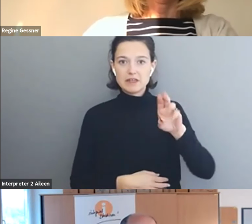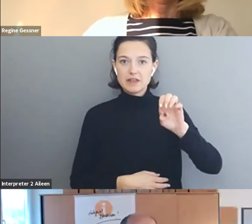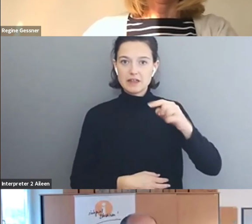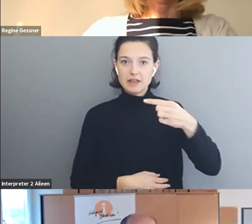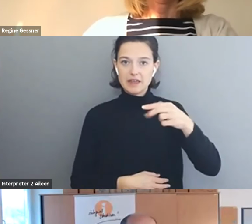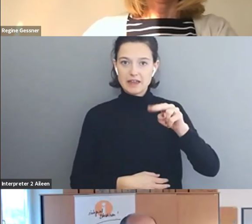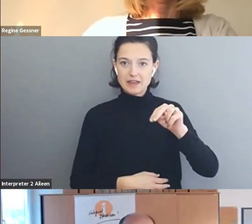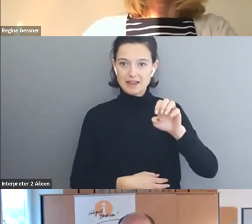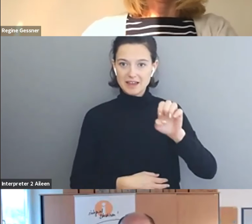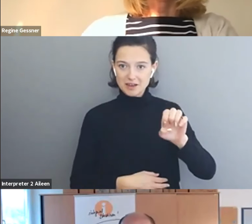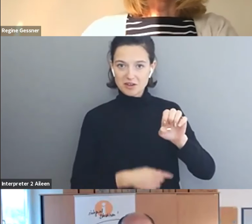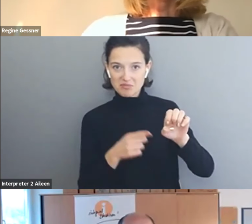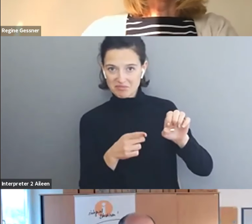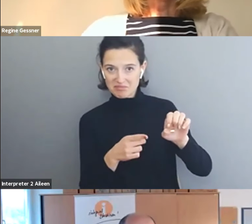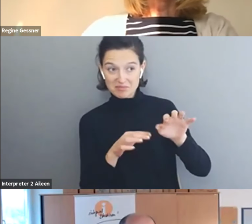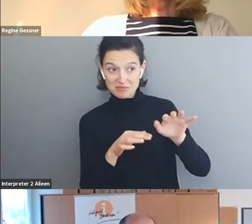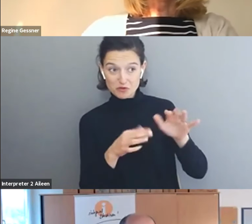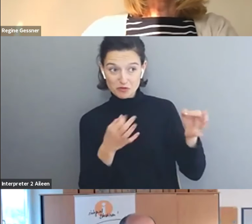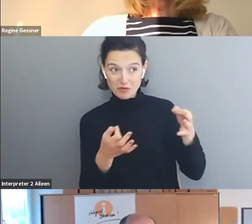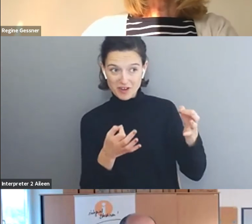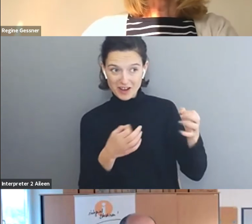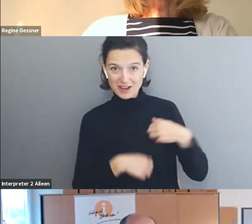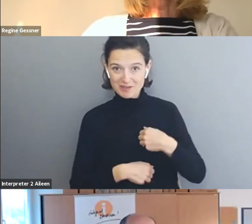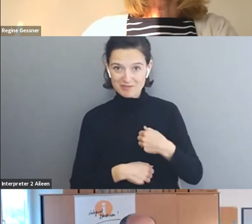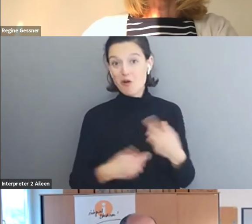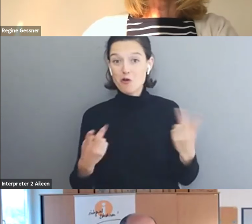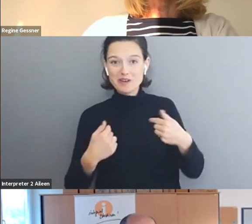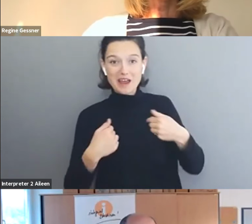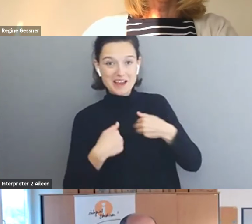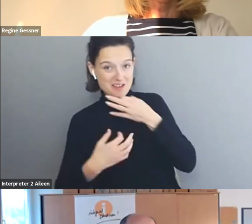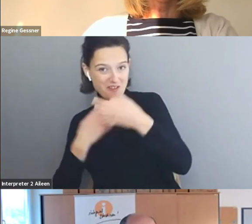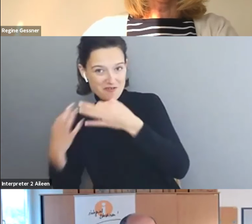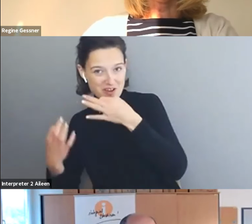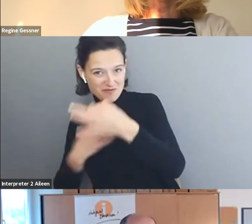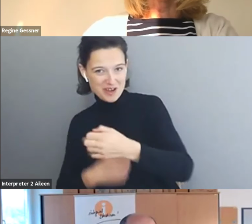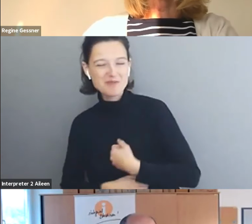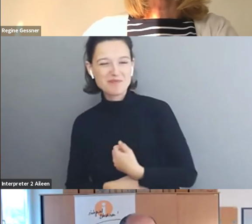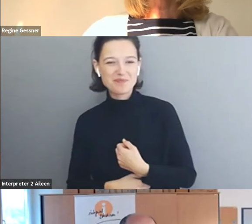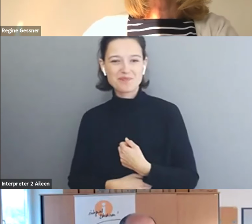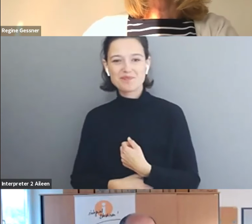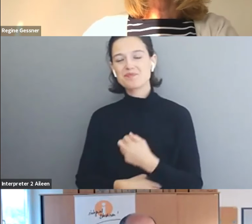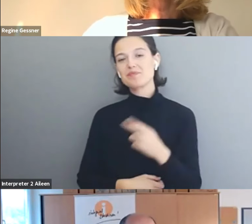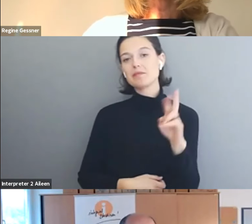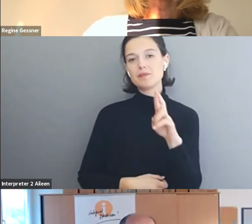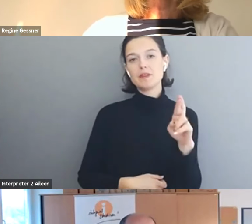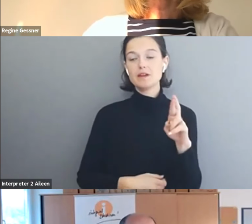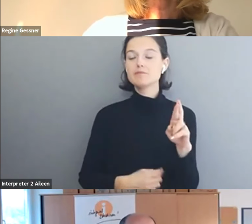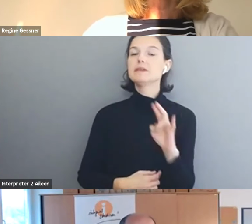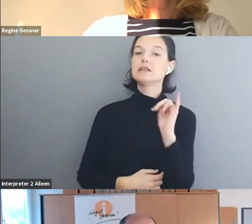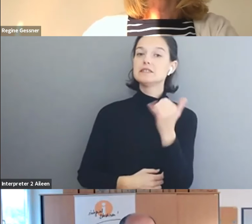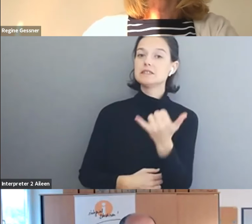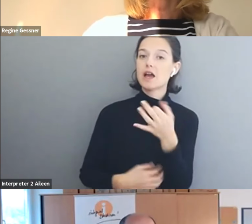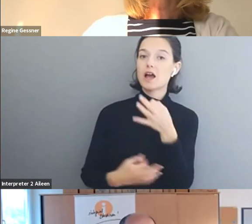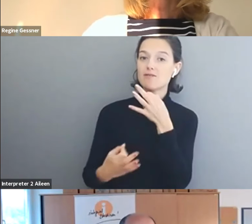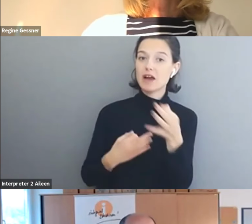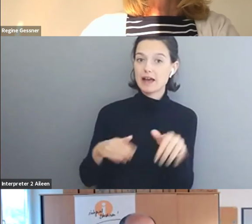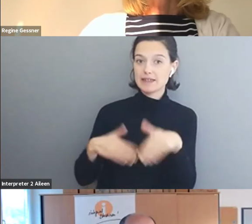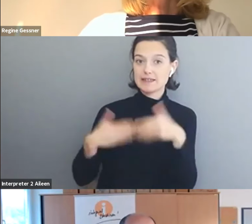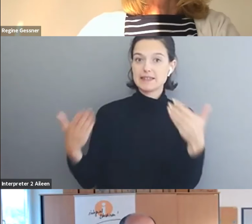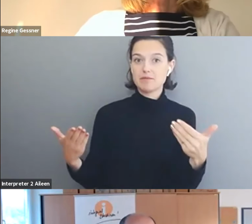ich nämlich das Stellen der Fragen. Ja, wir haben Fragen. Ich fange mal mit der ersten an. Ich lese sie mal vor, ist etwas